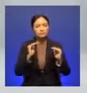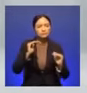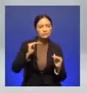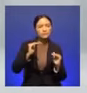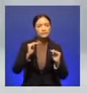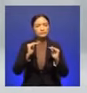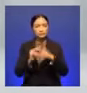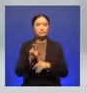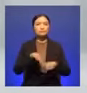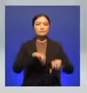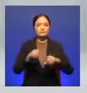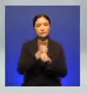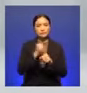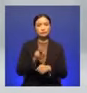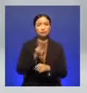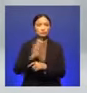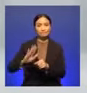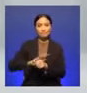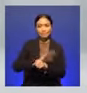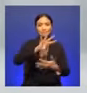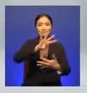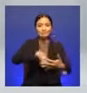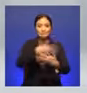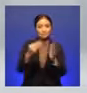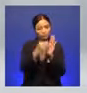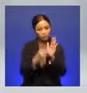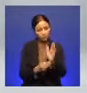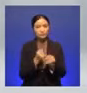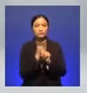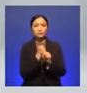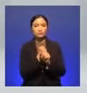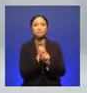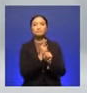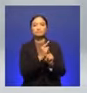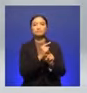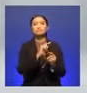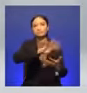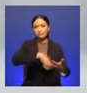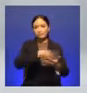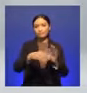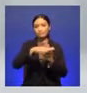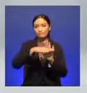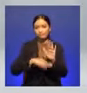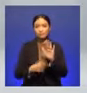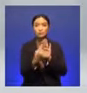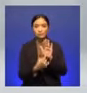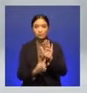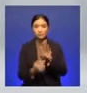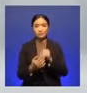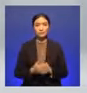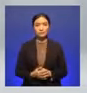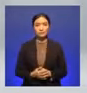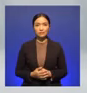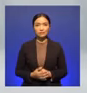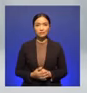างเป็นระบบโดยการทำงานผ่านแผนต่างๆภายใต้การสนับสนุนของสสส.นะคะซึ่งภาพรวม